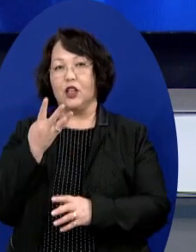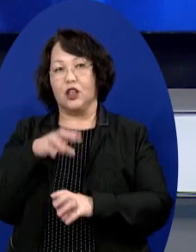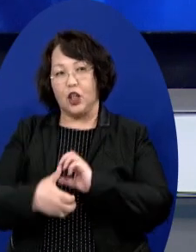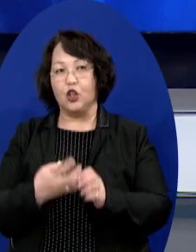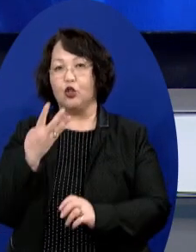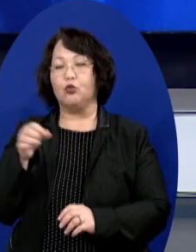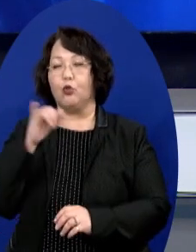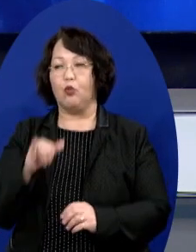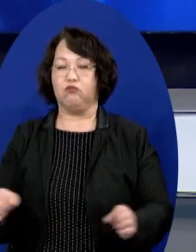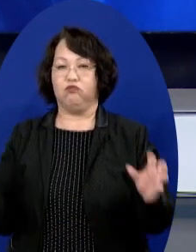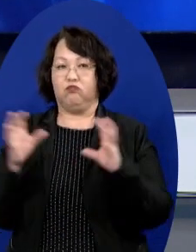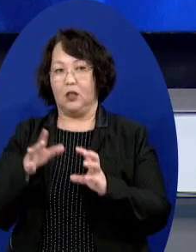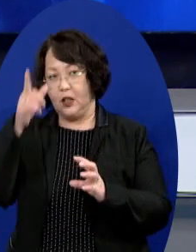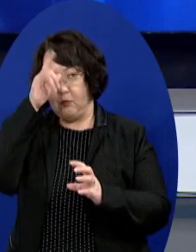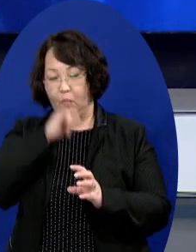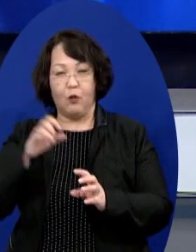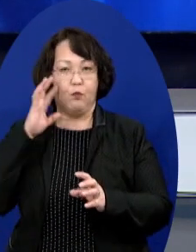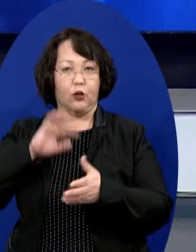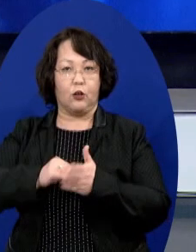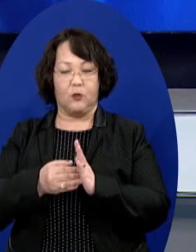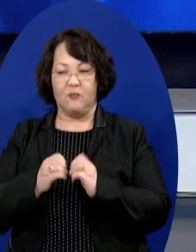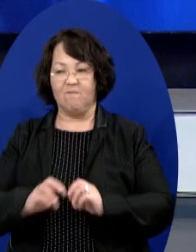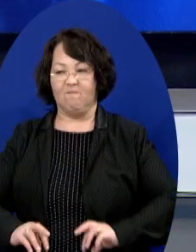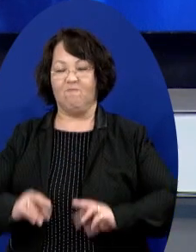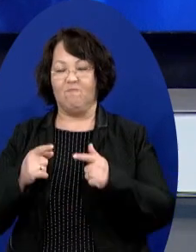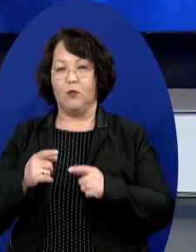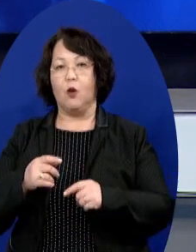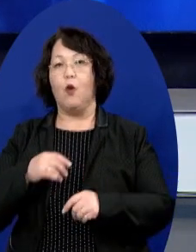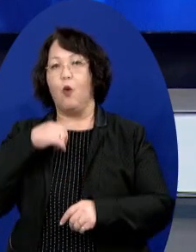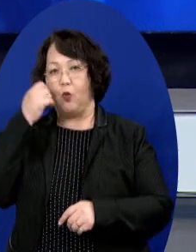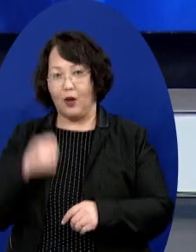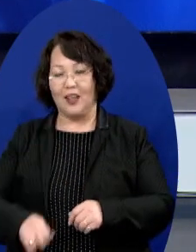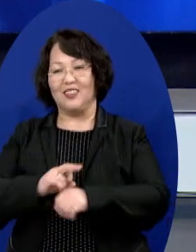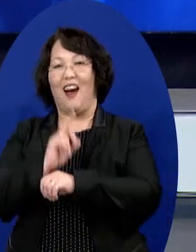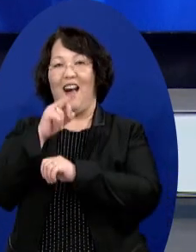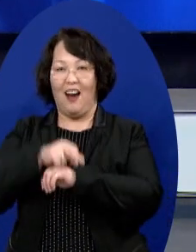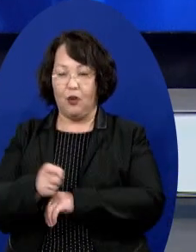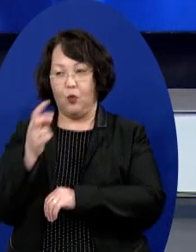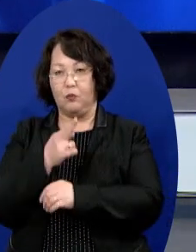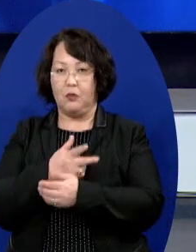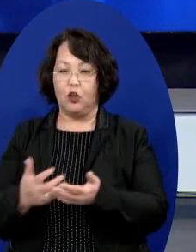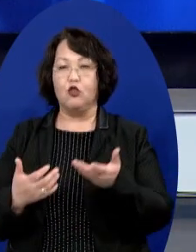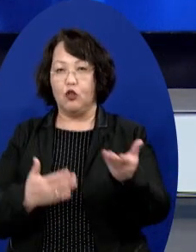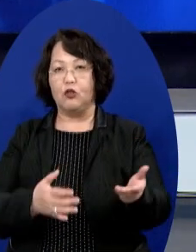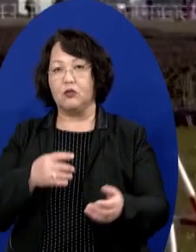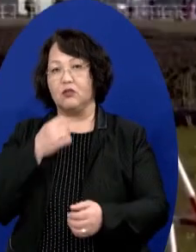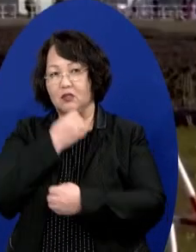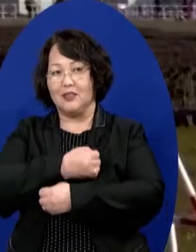оролцож Герман улс бодлогодоо эрс өөрчлөлт оруулж Украинд танк зэрэг хүнд зэр зэвсэг илгээхэд зарлалаа.